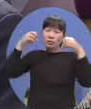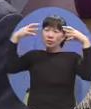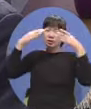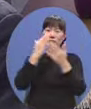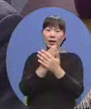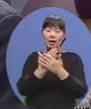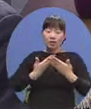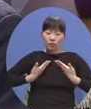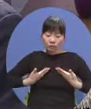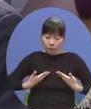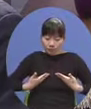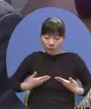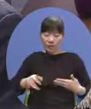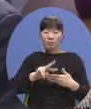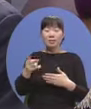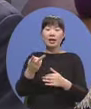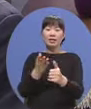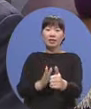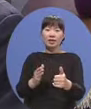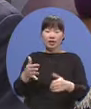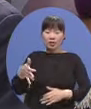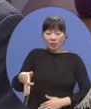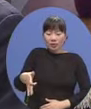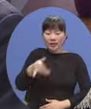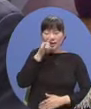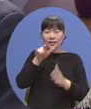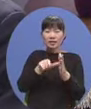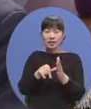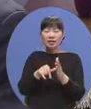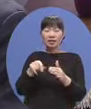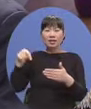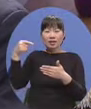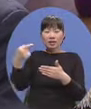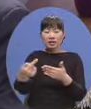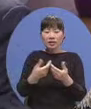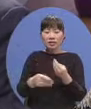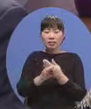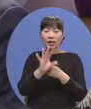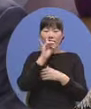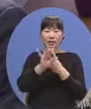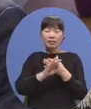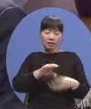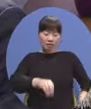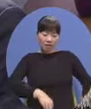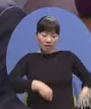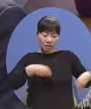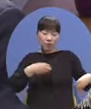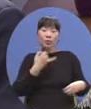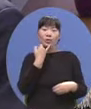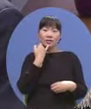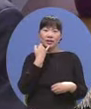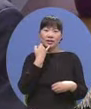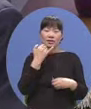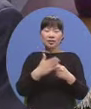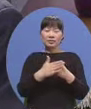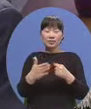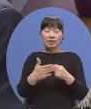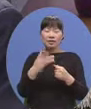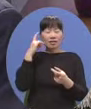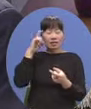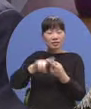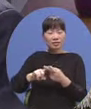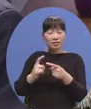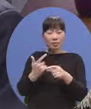말고 조용조용 그냥 갈아주십시오. 애가 그 쉬를 했을 때는. 그다음에 예를 들어 안 되면 기저귀를 채우는 것도 상관없고요. 그래서 관심을 너무